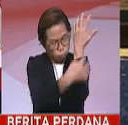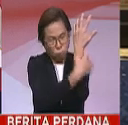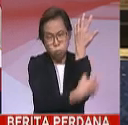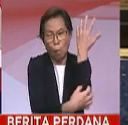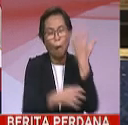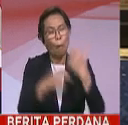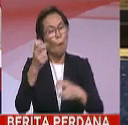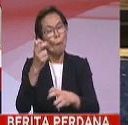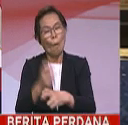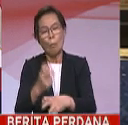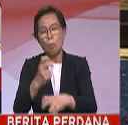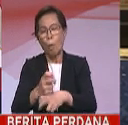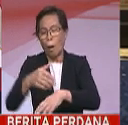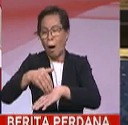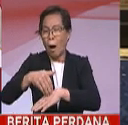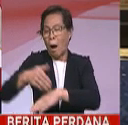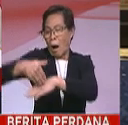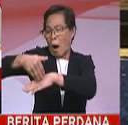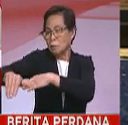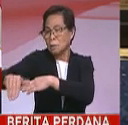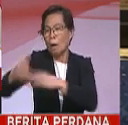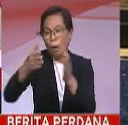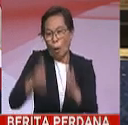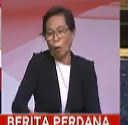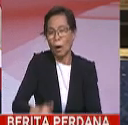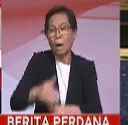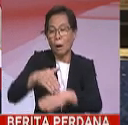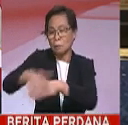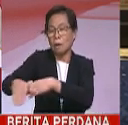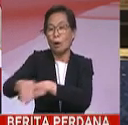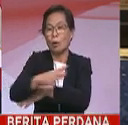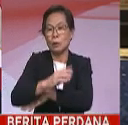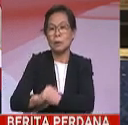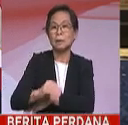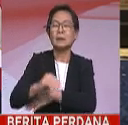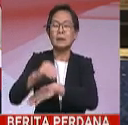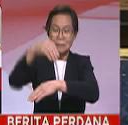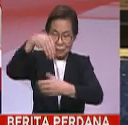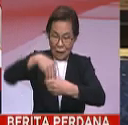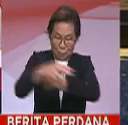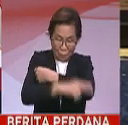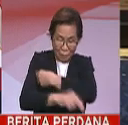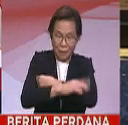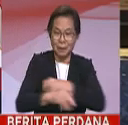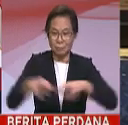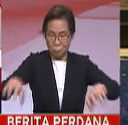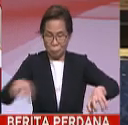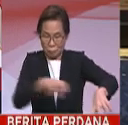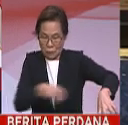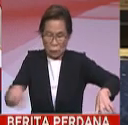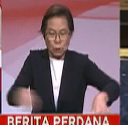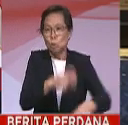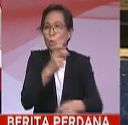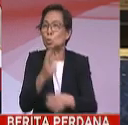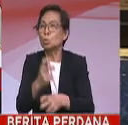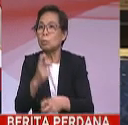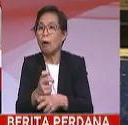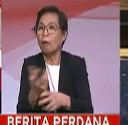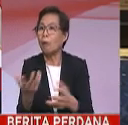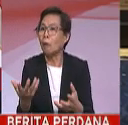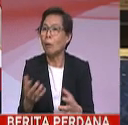proses mobilisasi anggota di dalam negeri dan juga di antara negeri. Ini